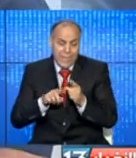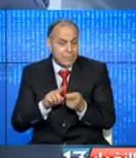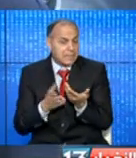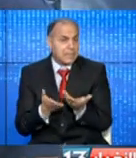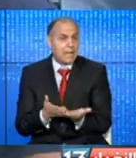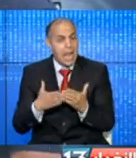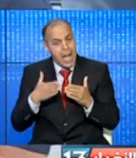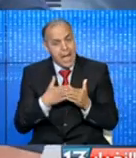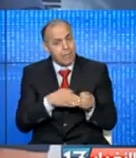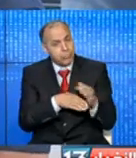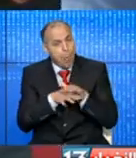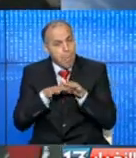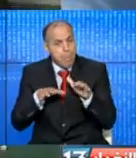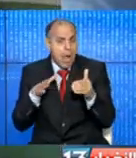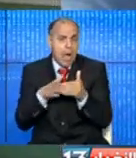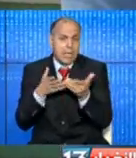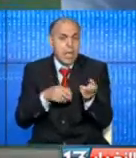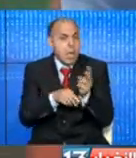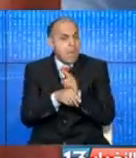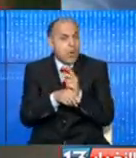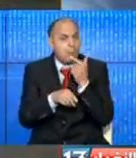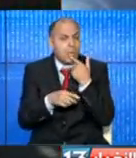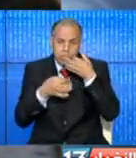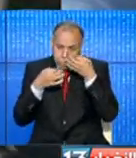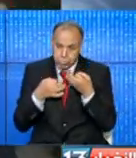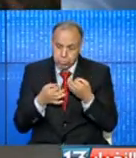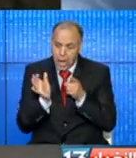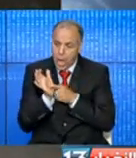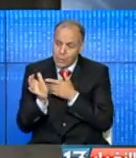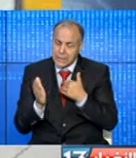الاستثنائي للحد من انتشار فيروس كورونا ومراقبة مدى الالتزام